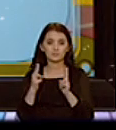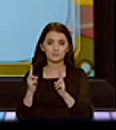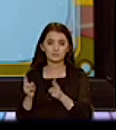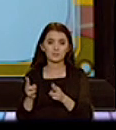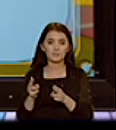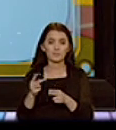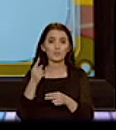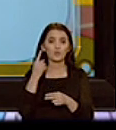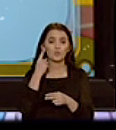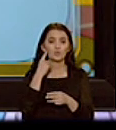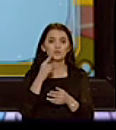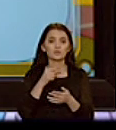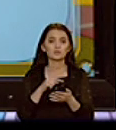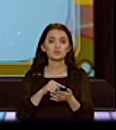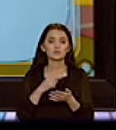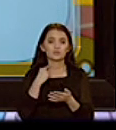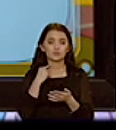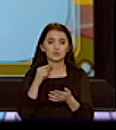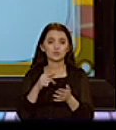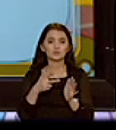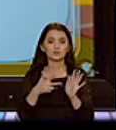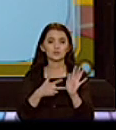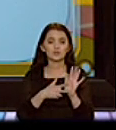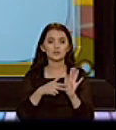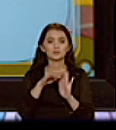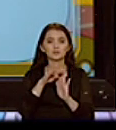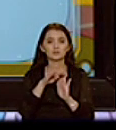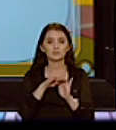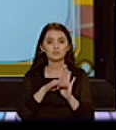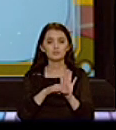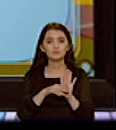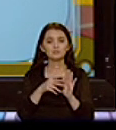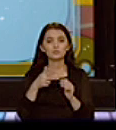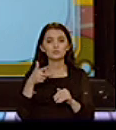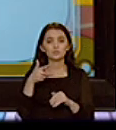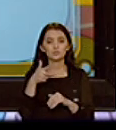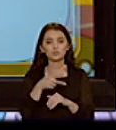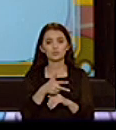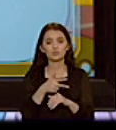esa, o'ylangan son 8 ta kamaytirilsa